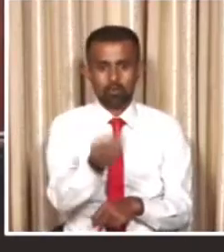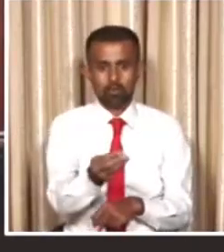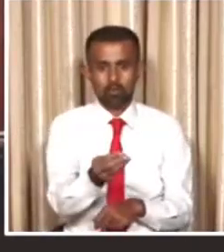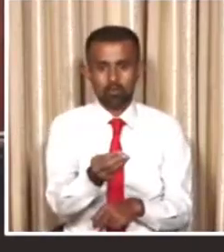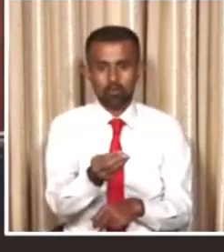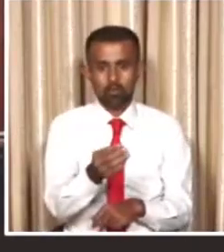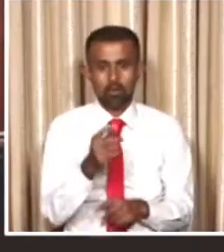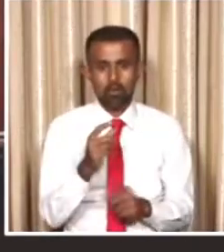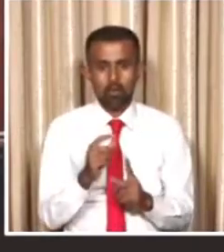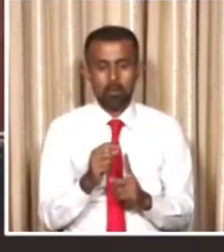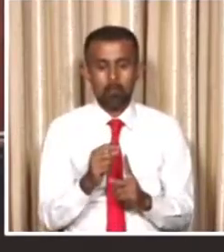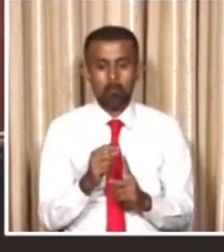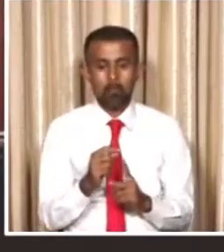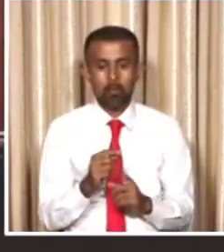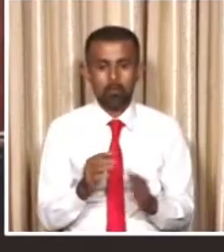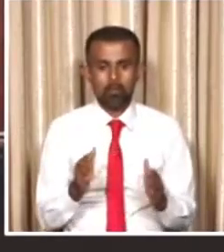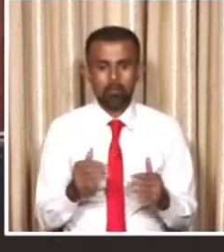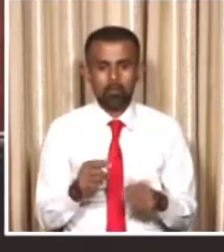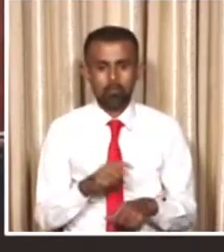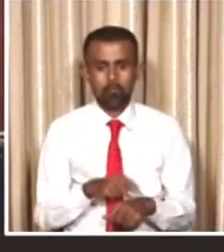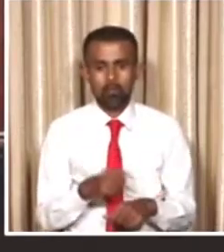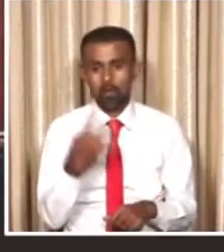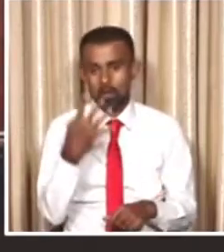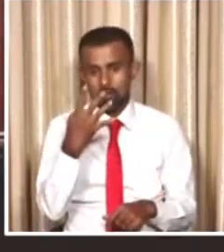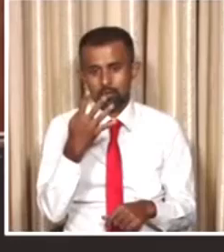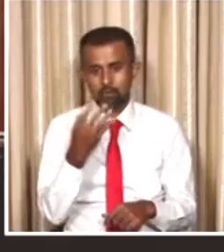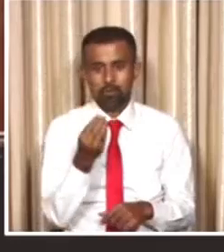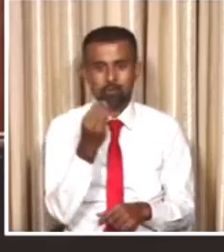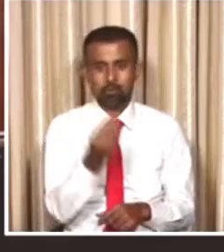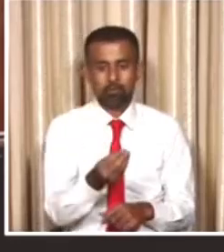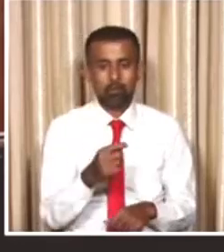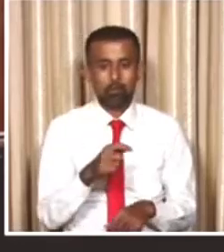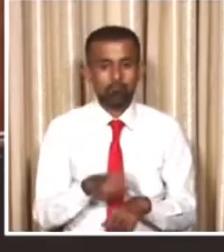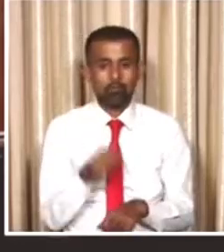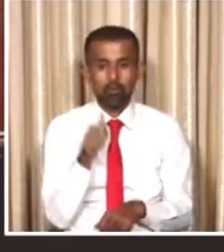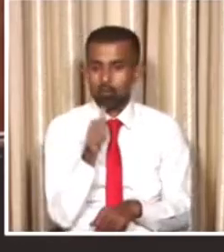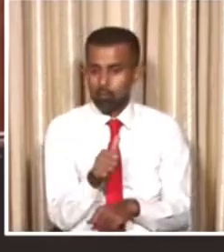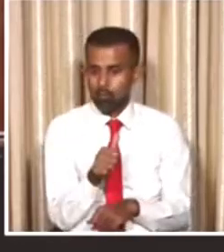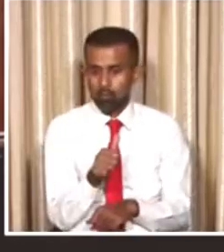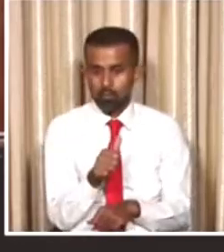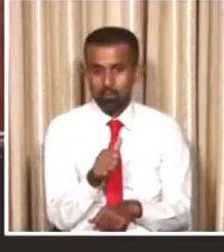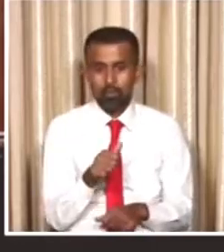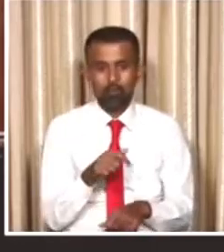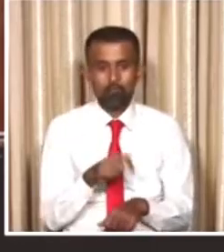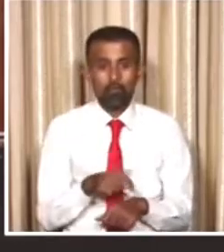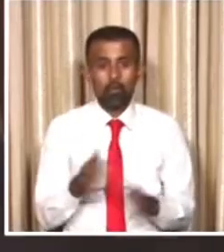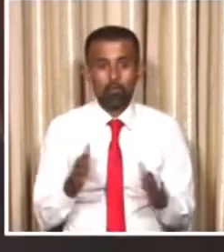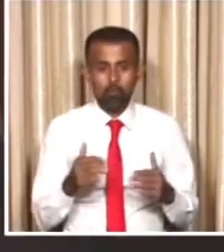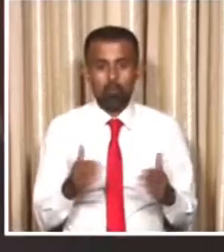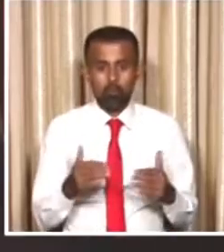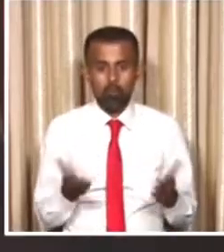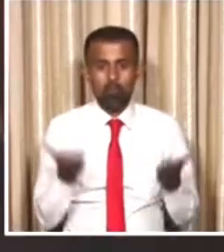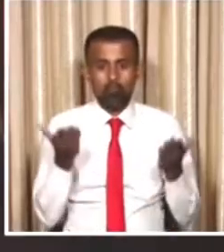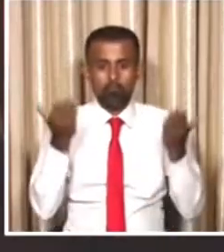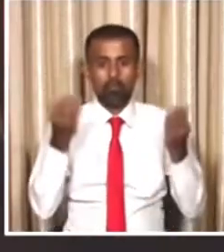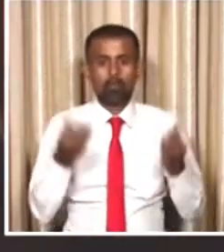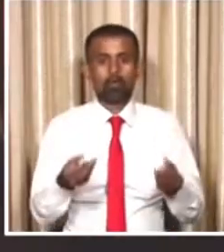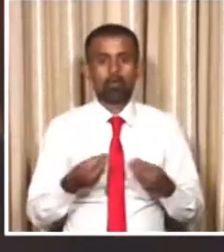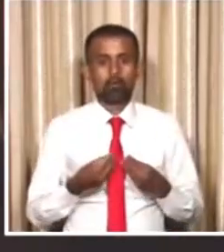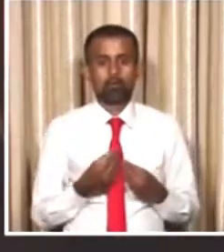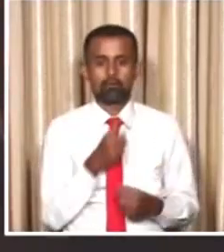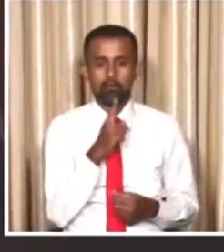ගරු මන්ත්‍රීතුමාගේ ඒ අනුව තව විනාඩි 4ක කාලයක් තියෙනවා. ඒක තමයි කාලය හොඳ වෙනකොට වෙලාව තව තව වැඩියෙන් ලැබෙනවා කියන්නේ ඒක